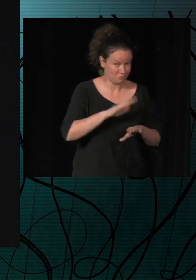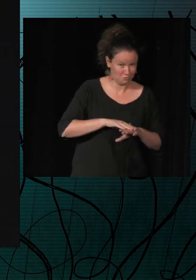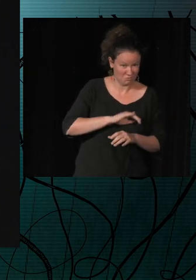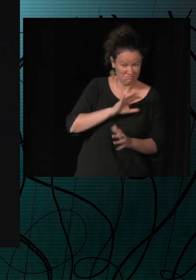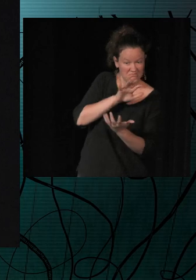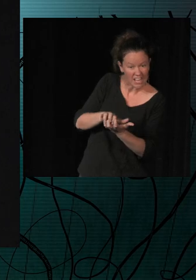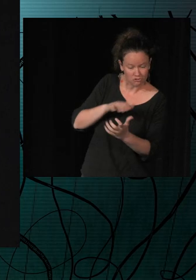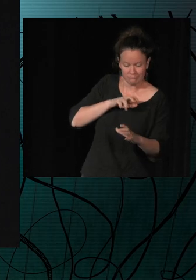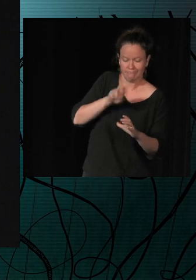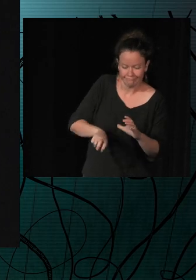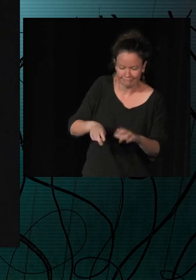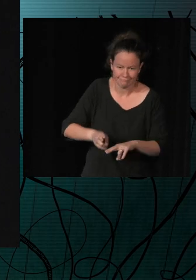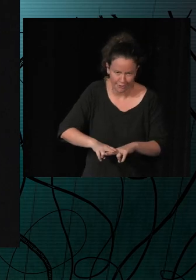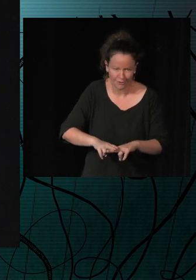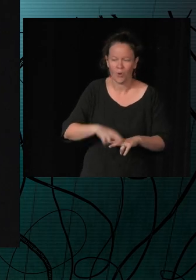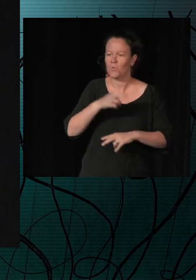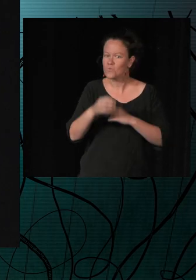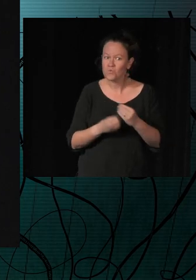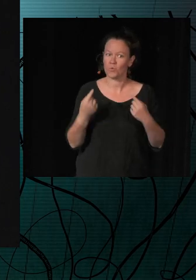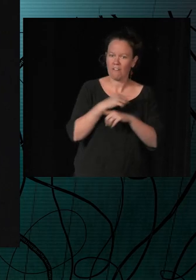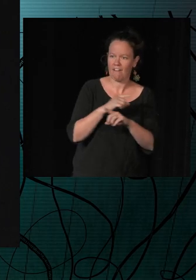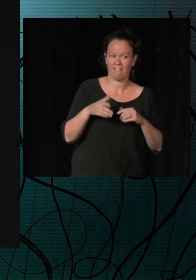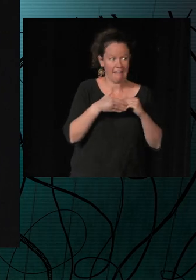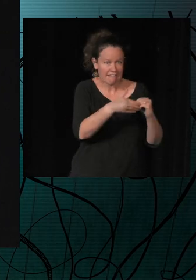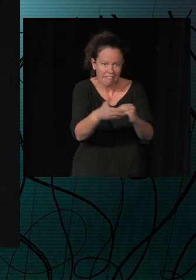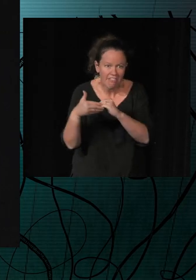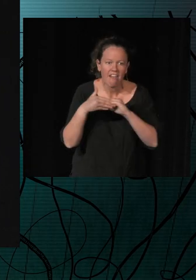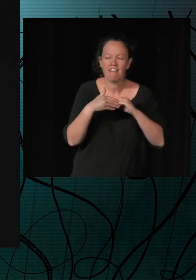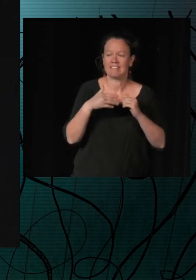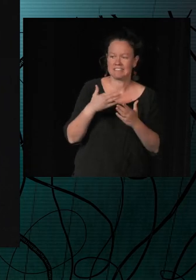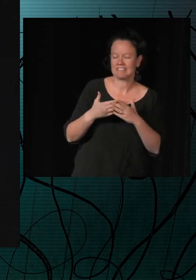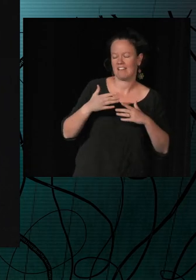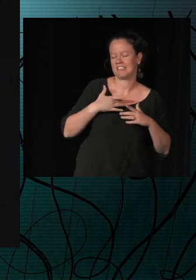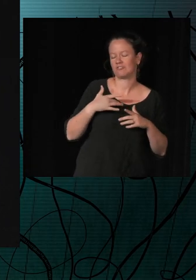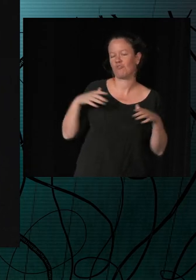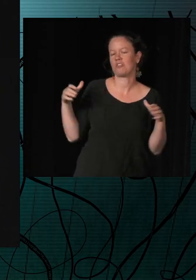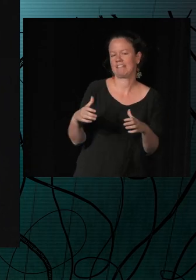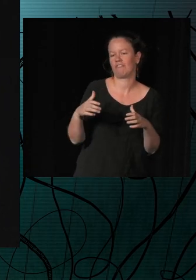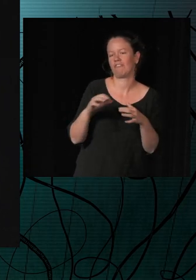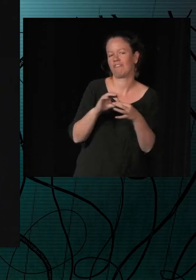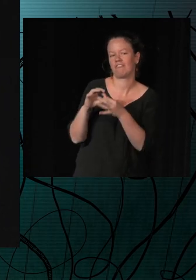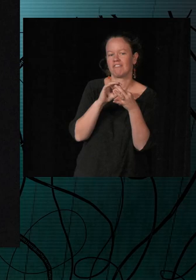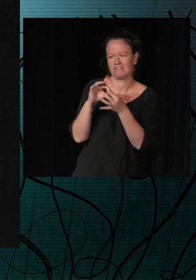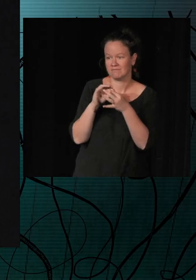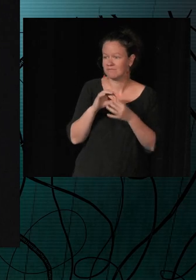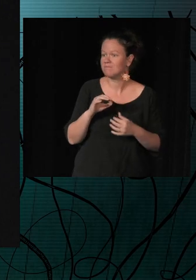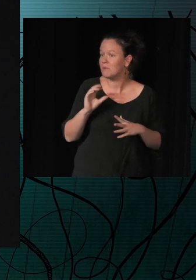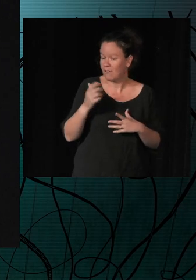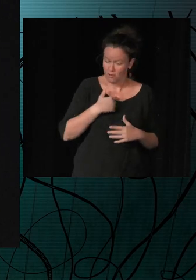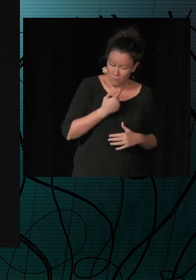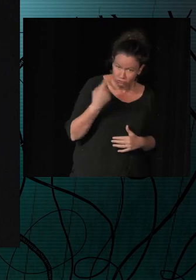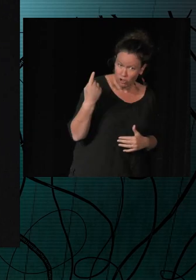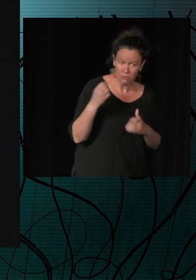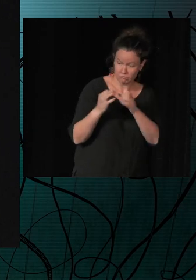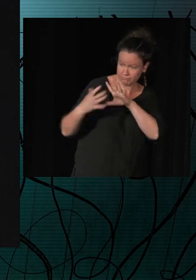contraire de se faire envahir donc il y a vraiment un jeu suraspect collectif qui euh qui a porortter de main qui est pas indispensable on peut très bien effectivement décider de passer où de jouer